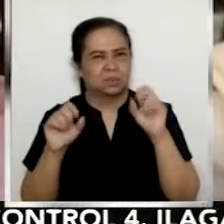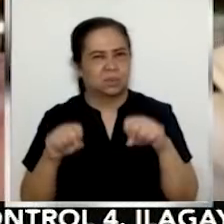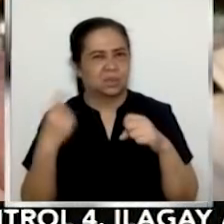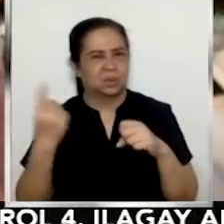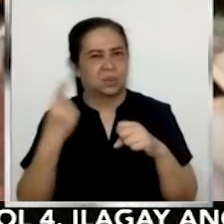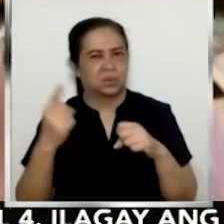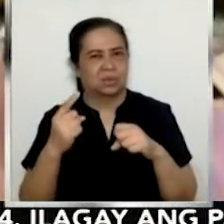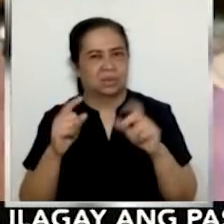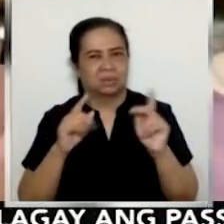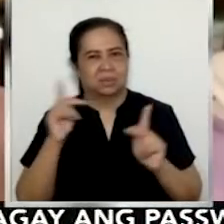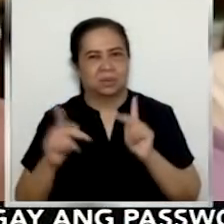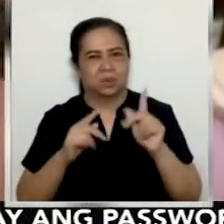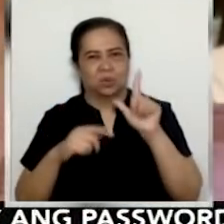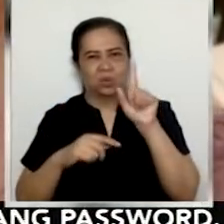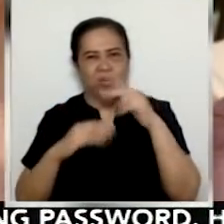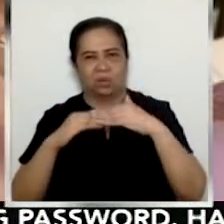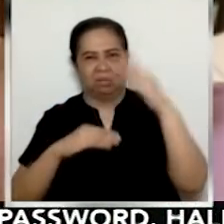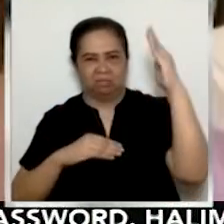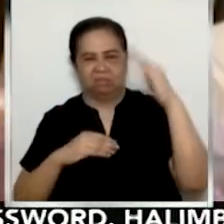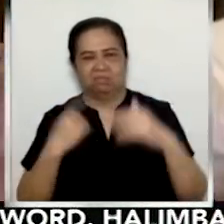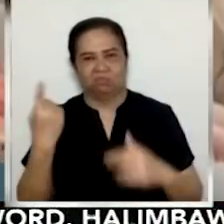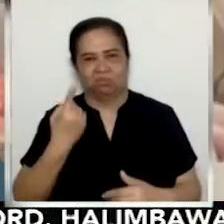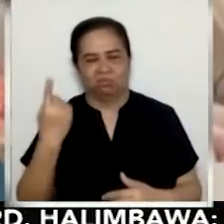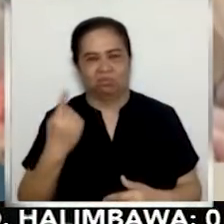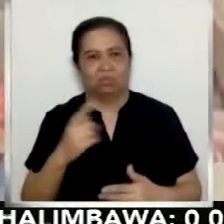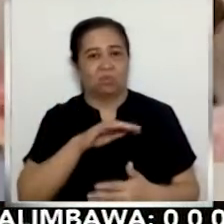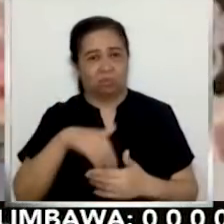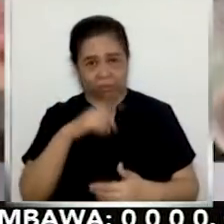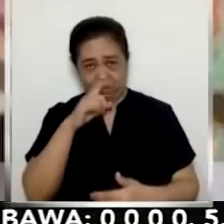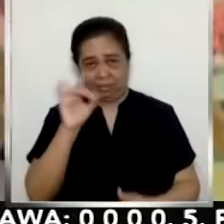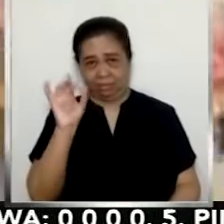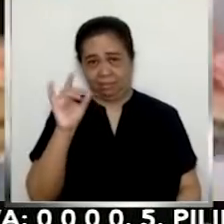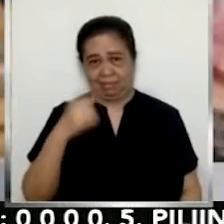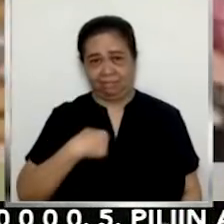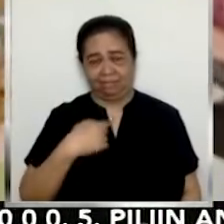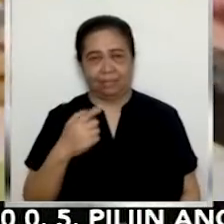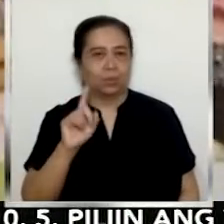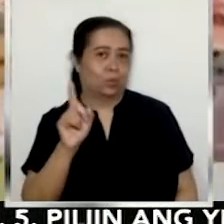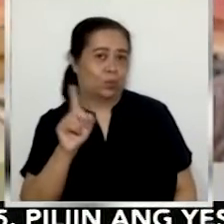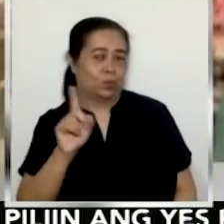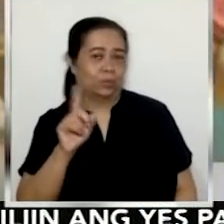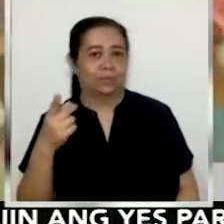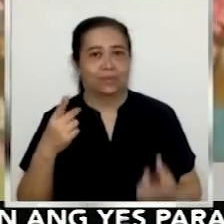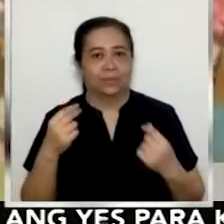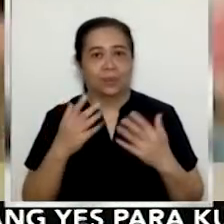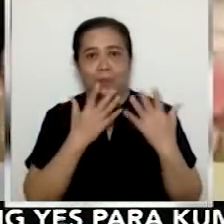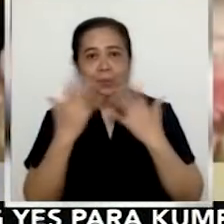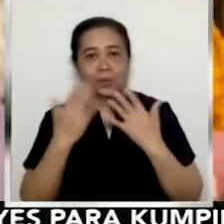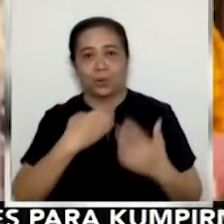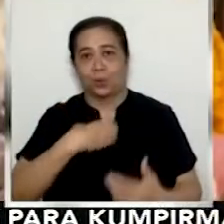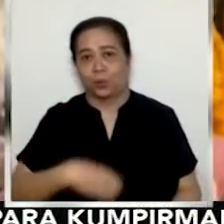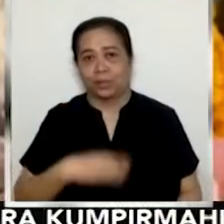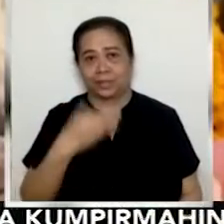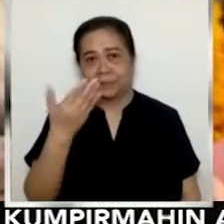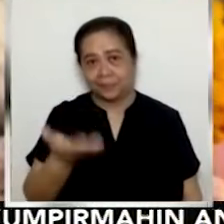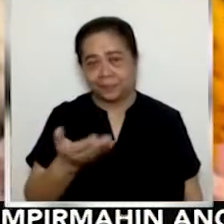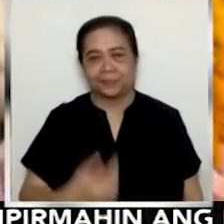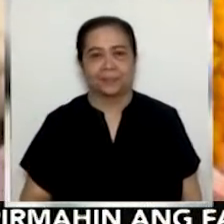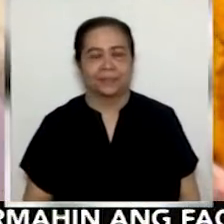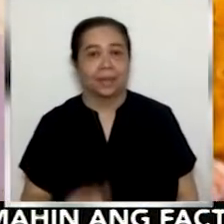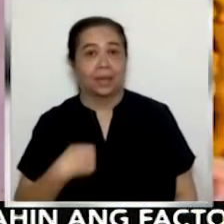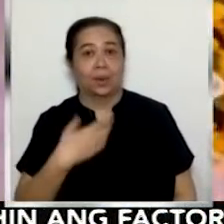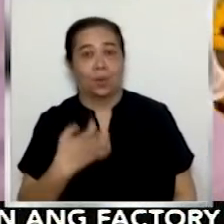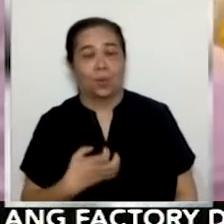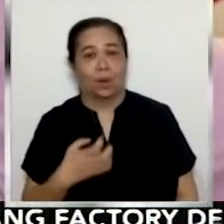mag-perform doon ay 21 and above. And I'm only 18. Eh ano naman kaya ang birthday wish ni Kyline? Basta po gusto ko